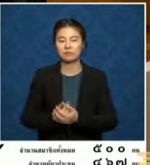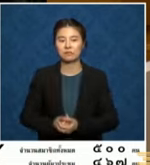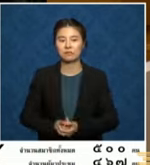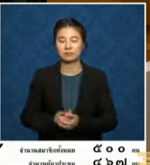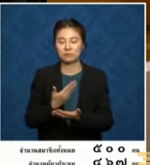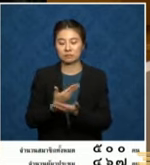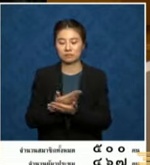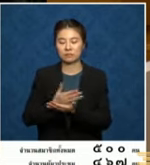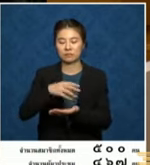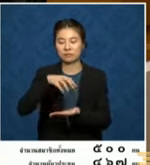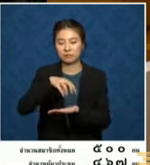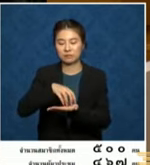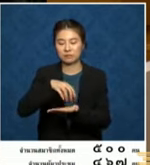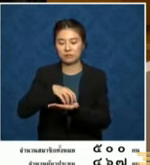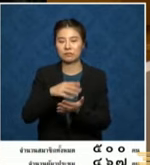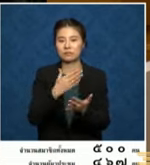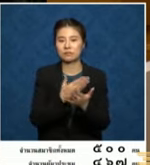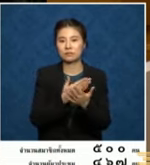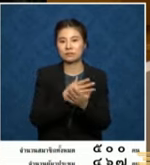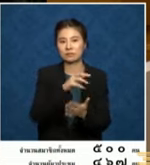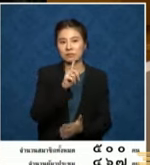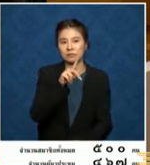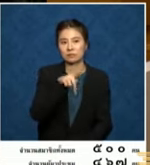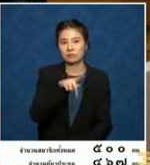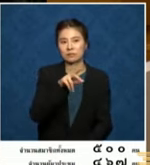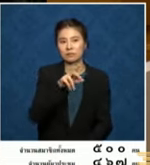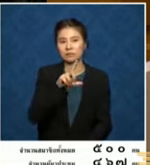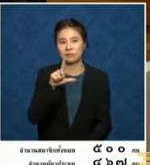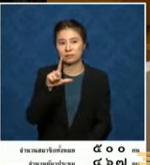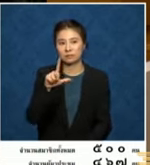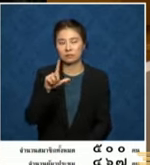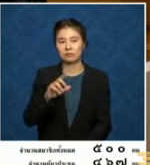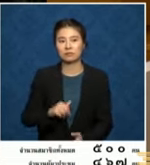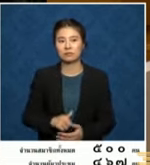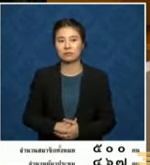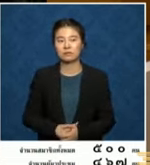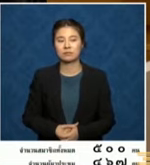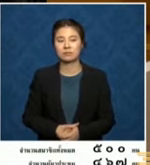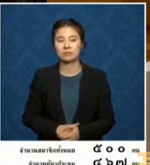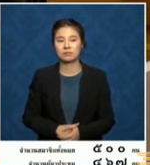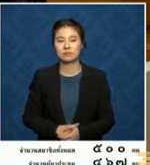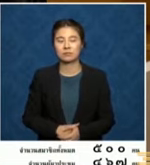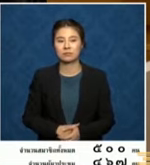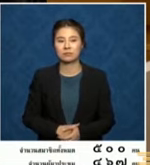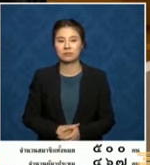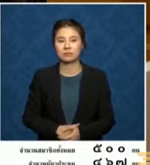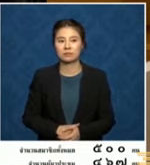ง 1,000 ล้านบาทไม่ใช่ 1,000 บาทนะครับเมื่อสัก